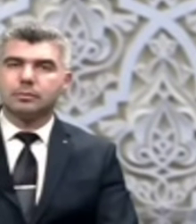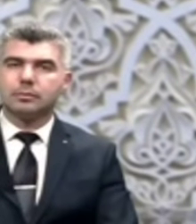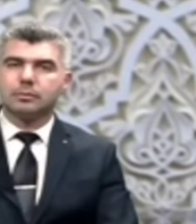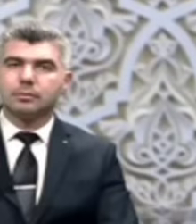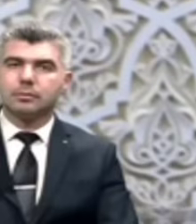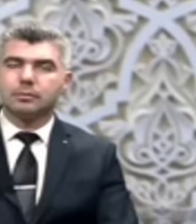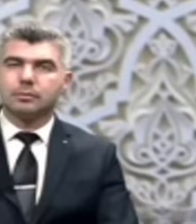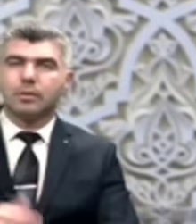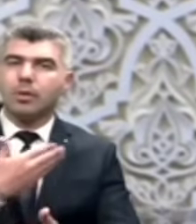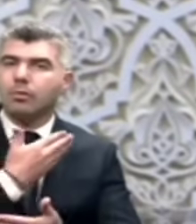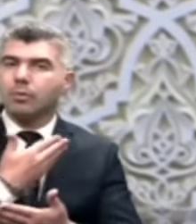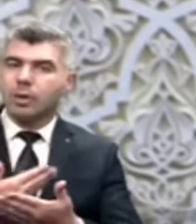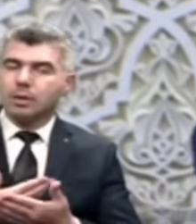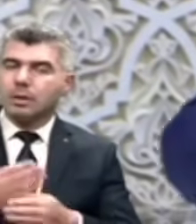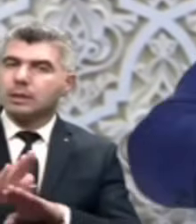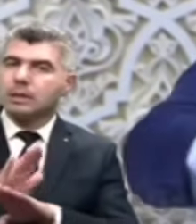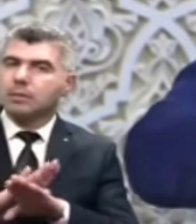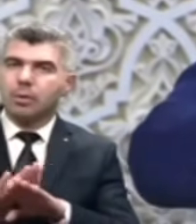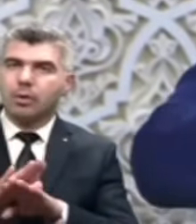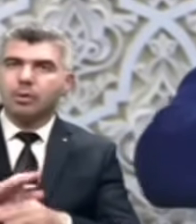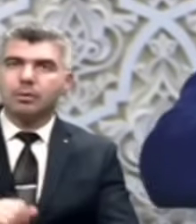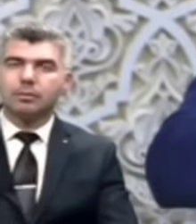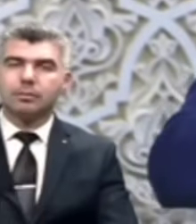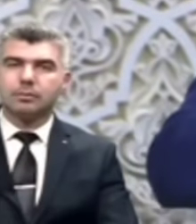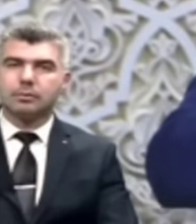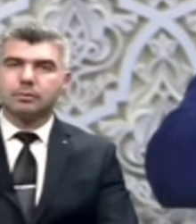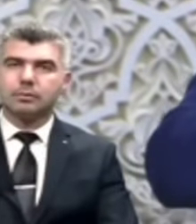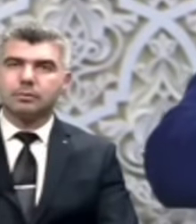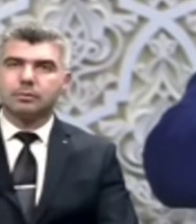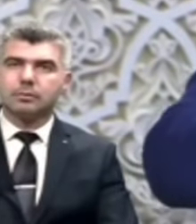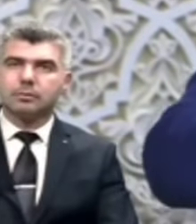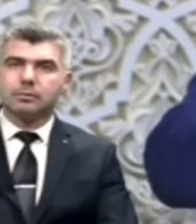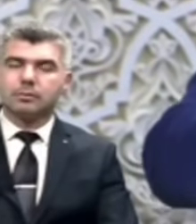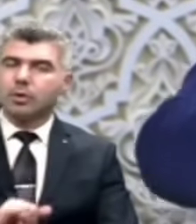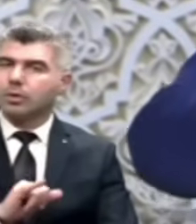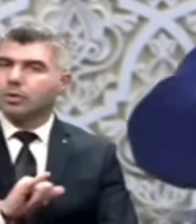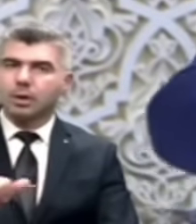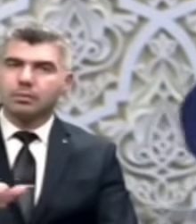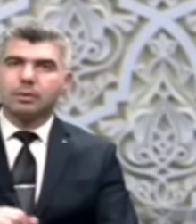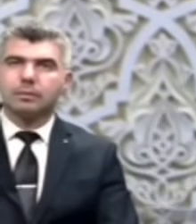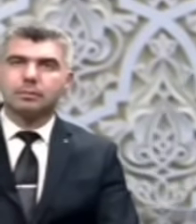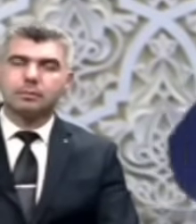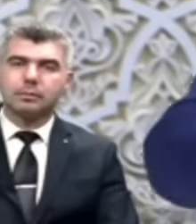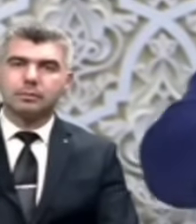سيد المستشار المحترم اسمح لي باش، سيد المستشار المحترم اسمح لي نقاطعك